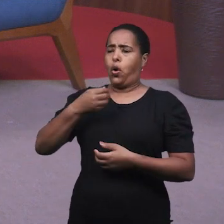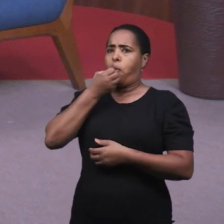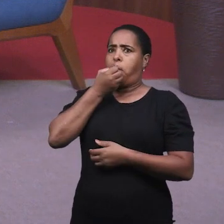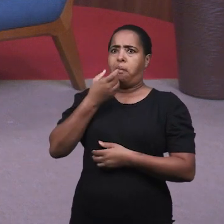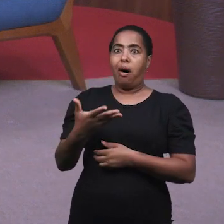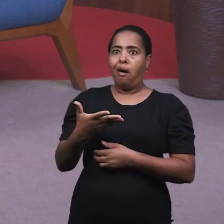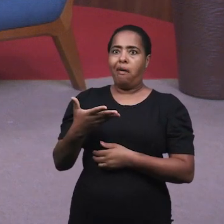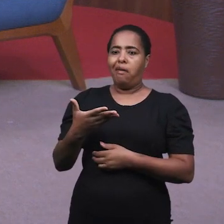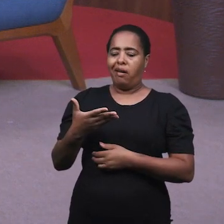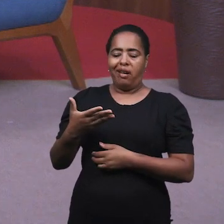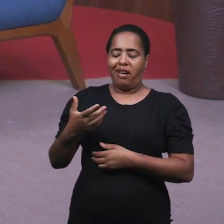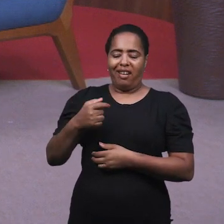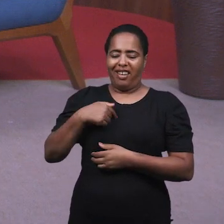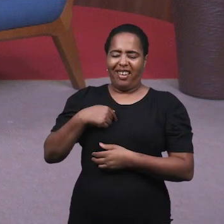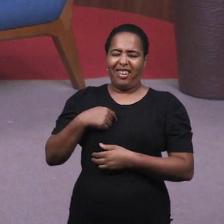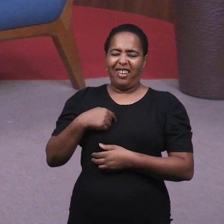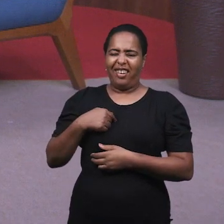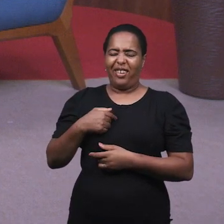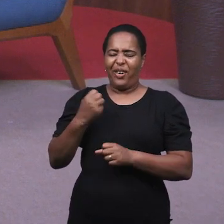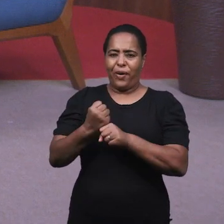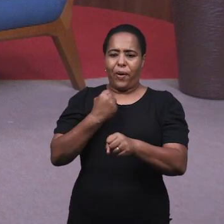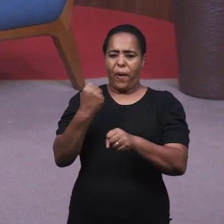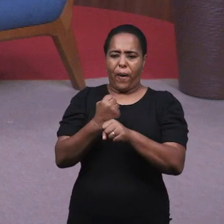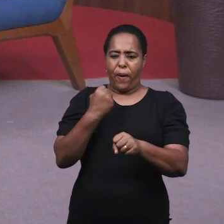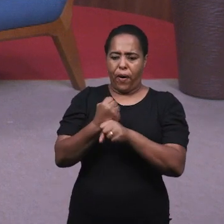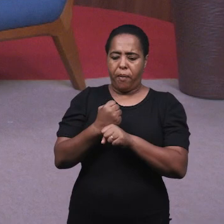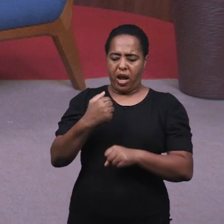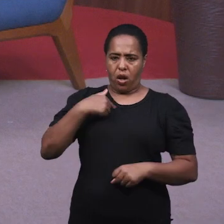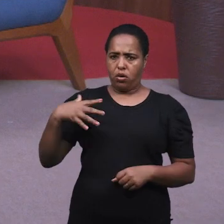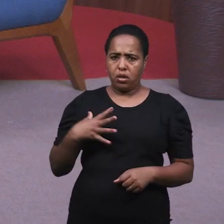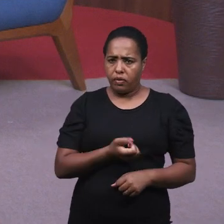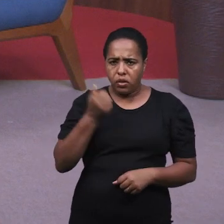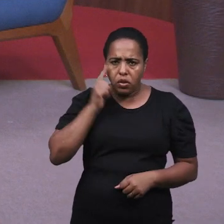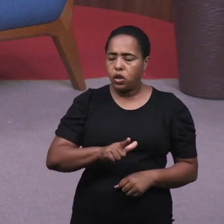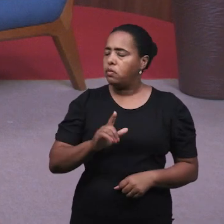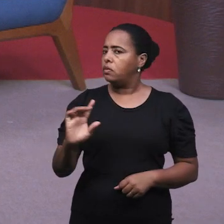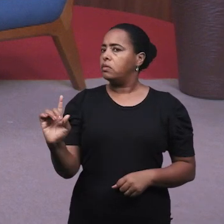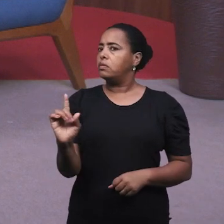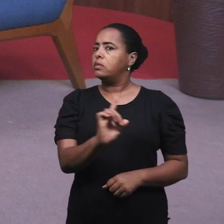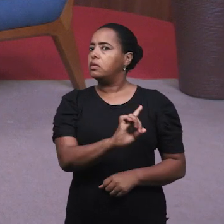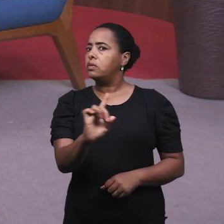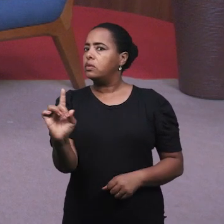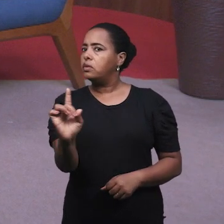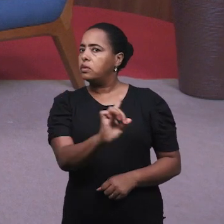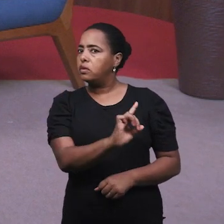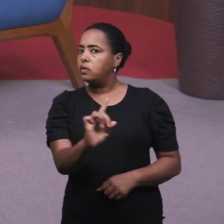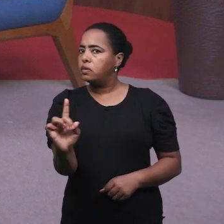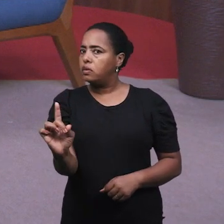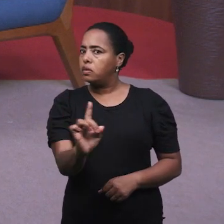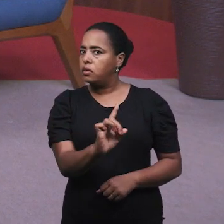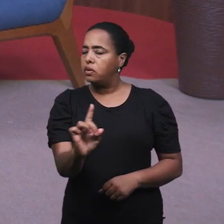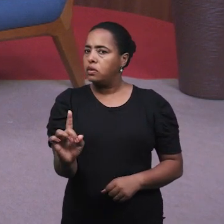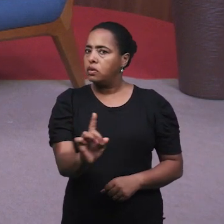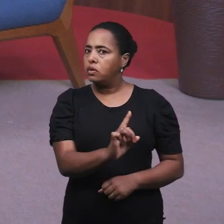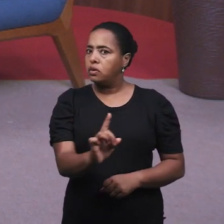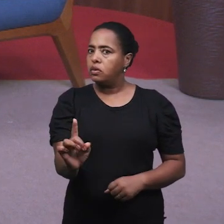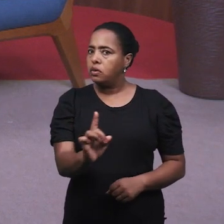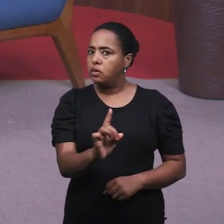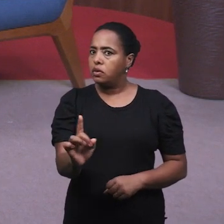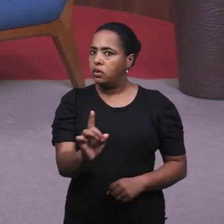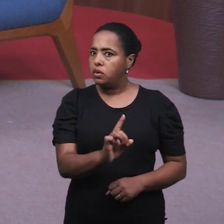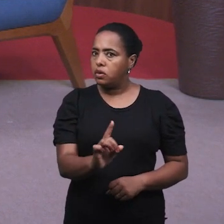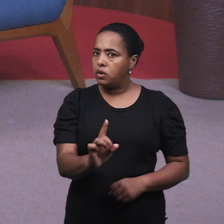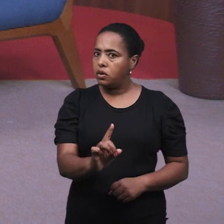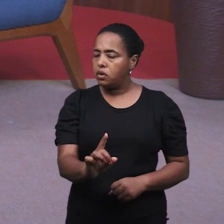n'est pas parce que je suis bon, je fais des œuvres que je vais être sauvé. Non. L'inverse est vérité.